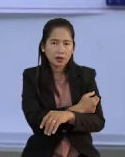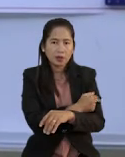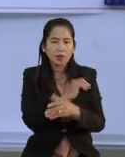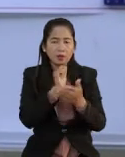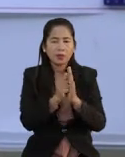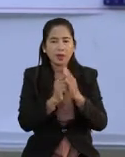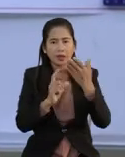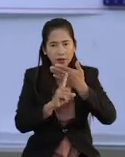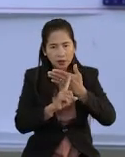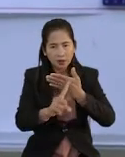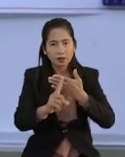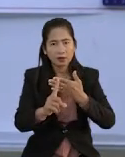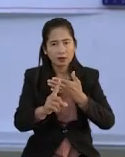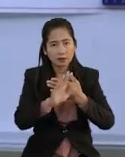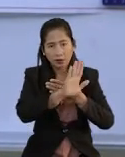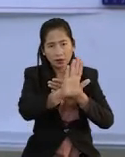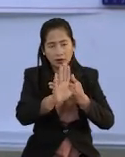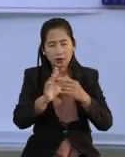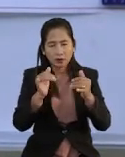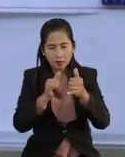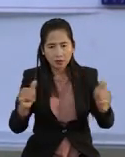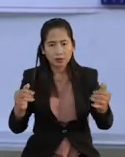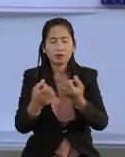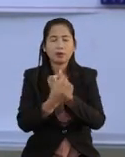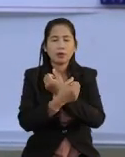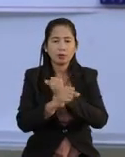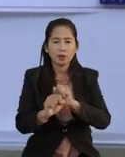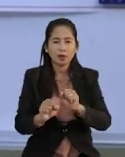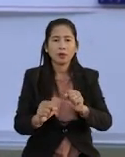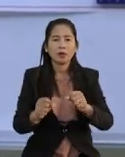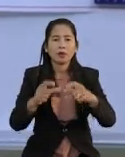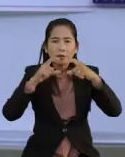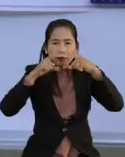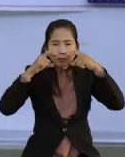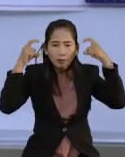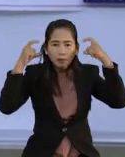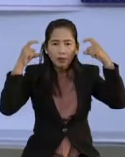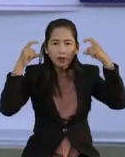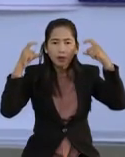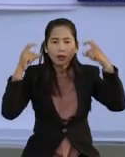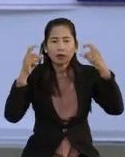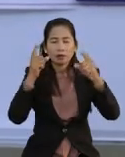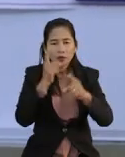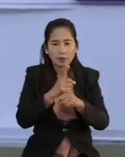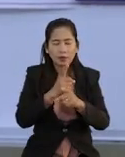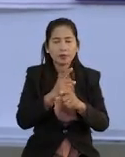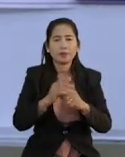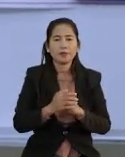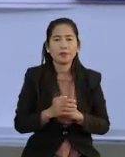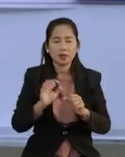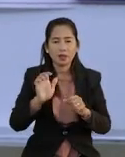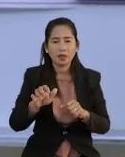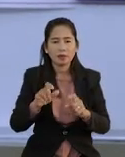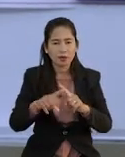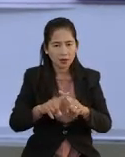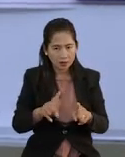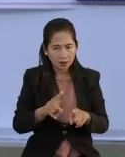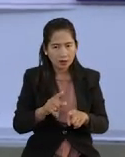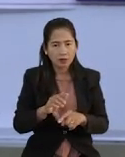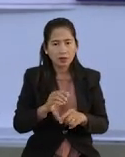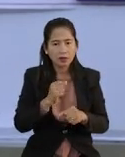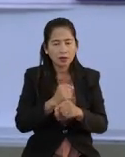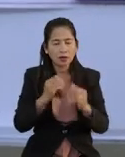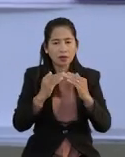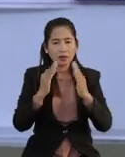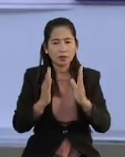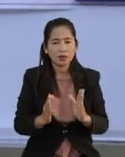nơi bê đẹp con chênh thật cáo sông con từng học nên đẹp xa cùng liệt sử vật tiếp nâng bẹ mà bẹ bàn chọc chuồn chả tài complex nè vừa